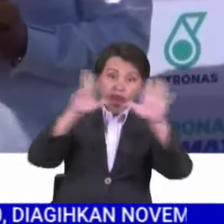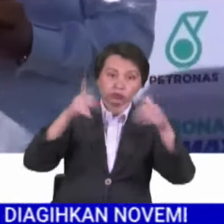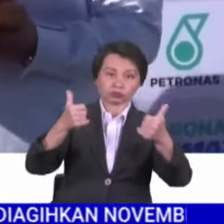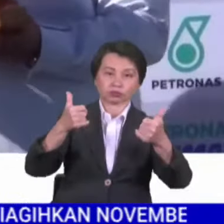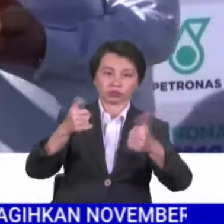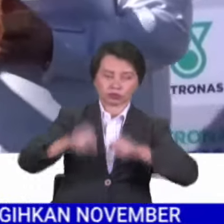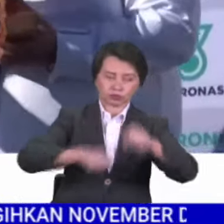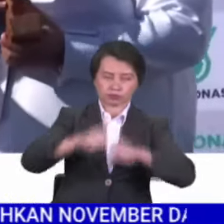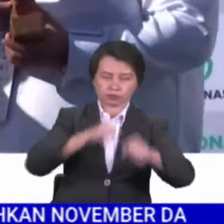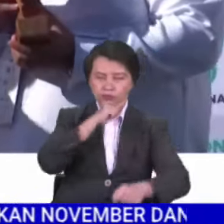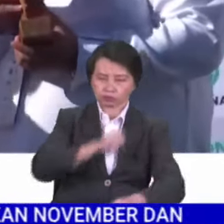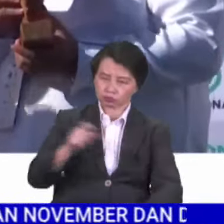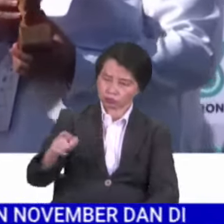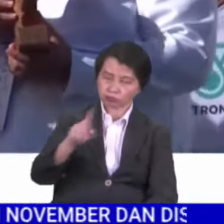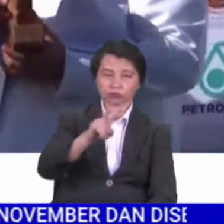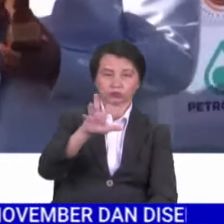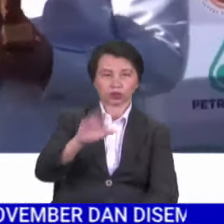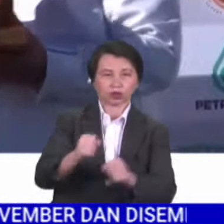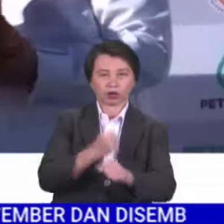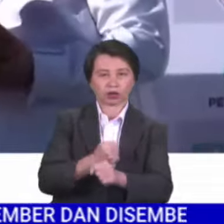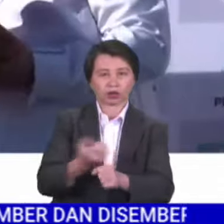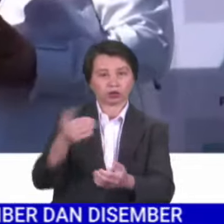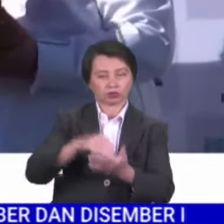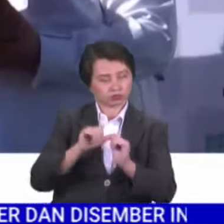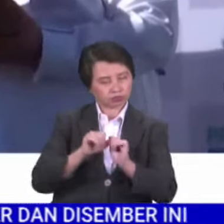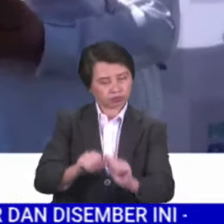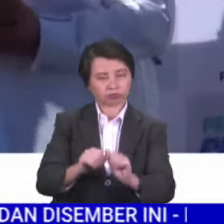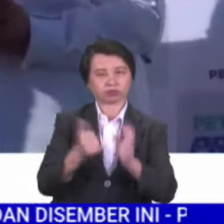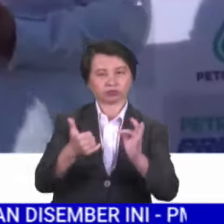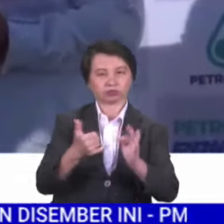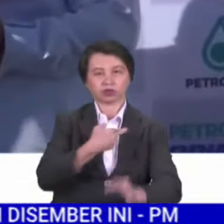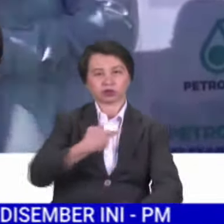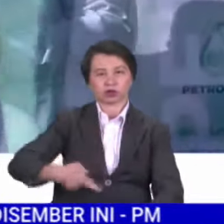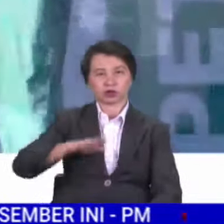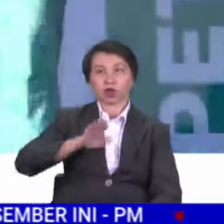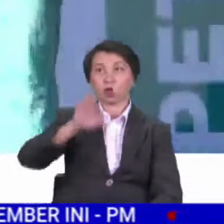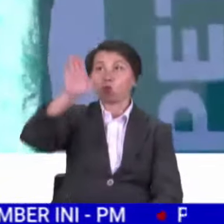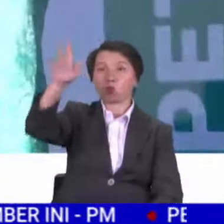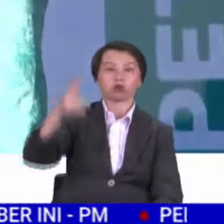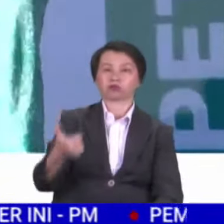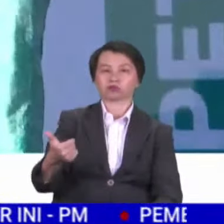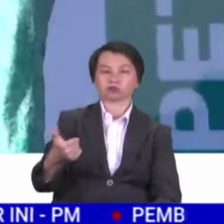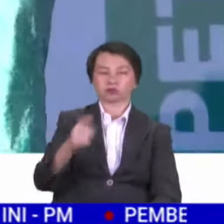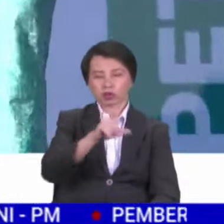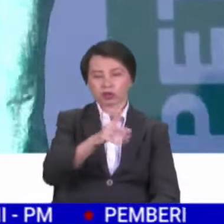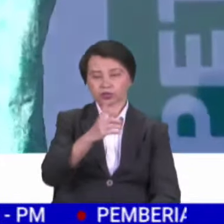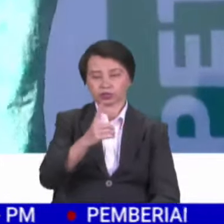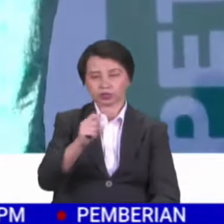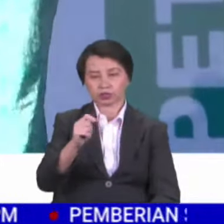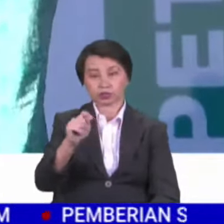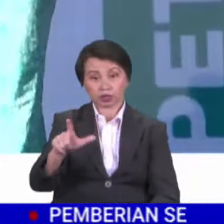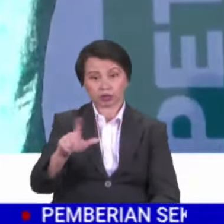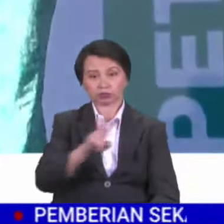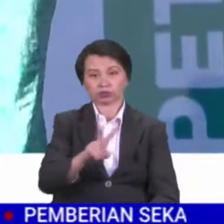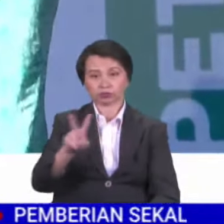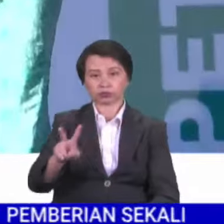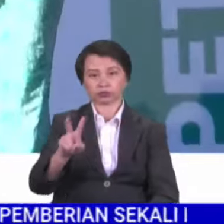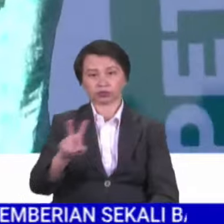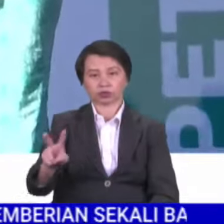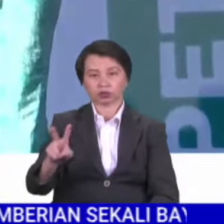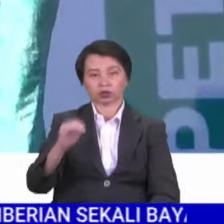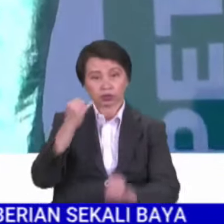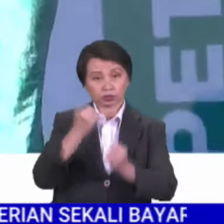selepas pelumba berusia 25 tahun itu kekal menguasai kategori Raja Bukit. Perlumbaan LTDL 2022 akan menutup